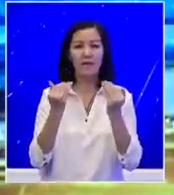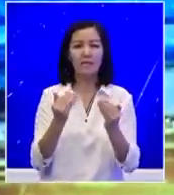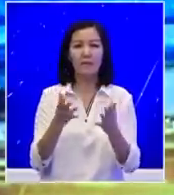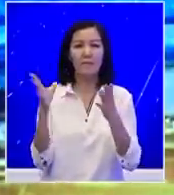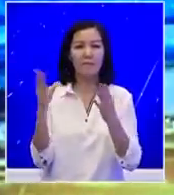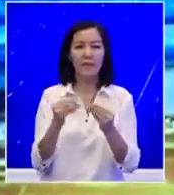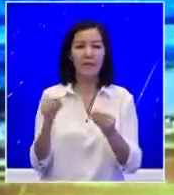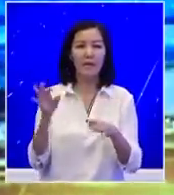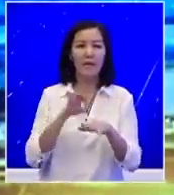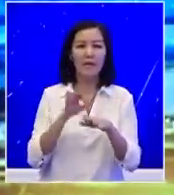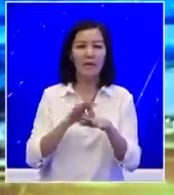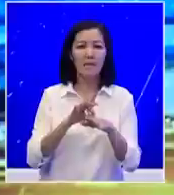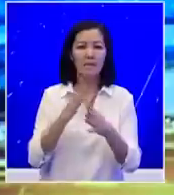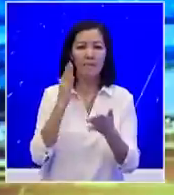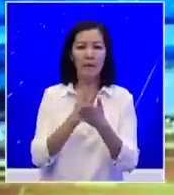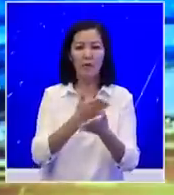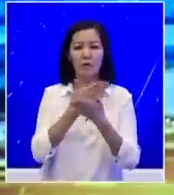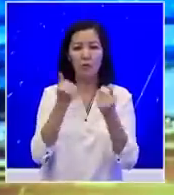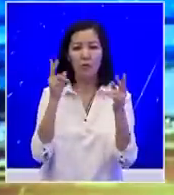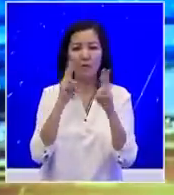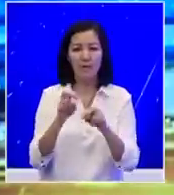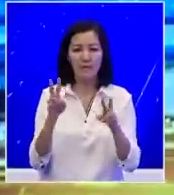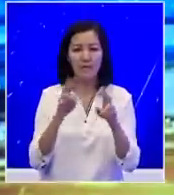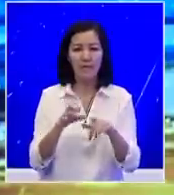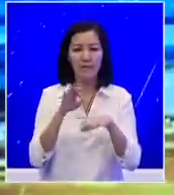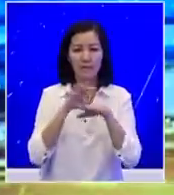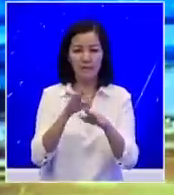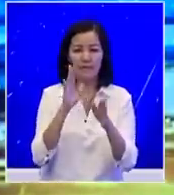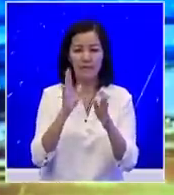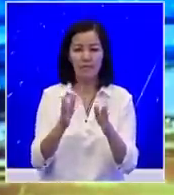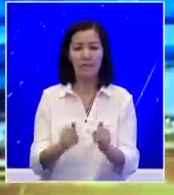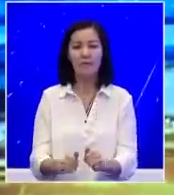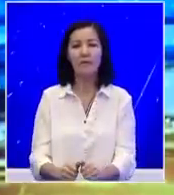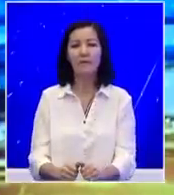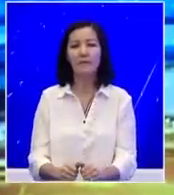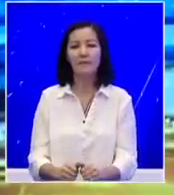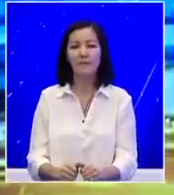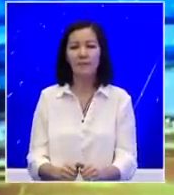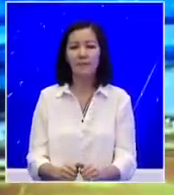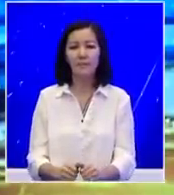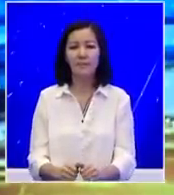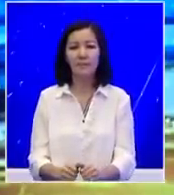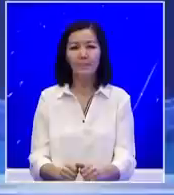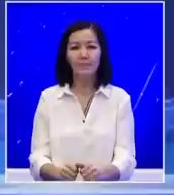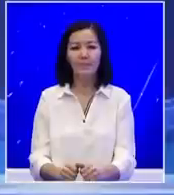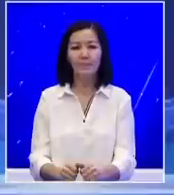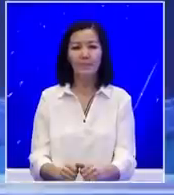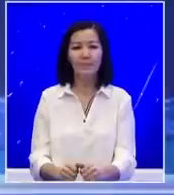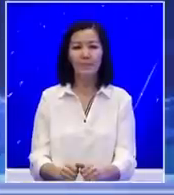таңда барлығынан коронавирус инфекциясының бар жоғын растайтын сараптама алынып жатыр.